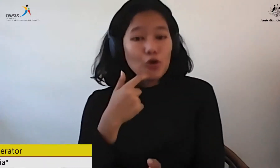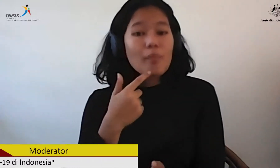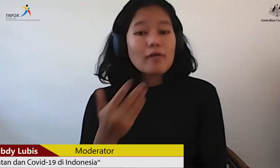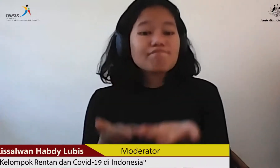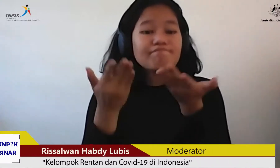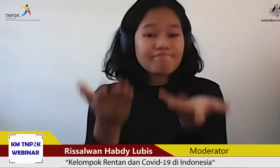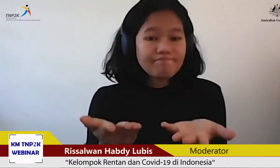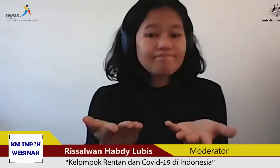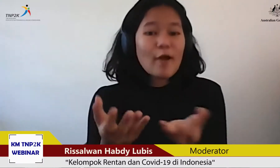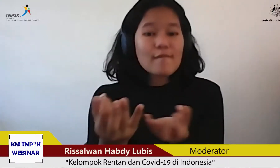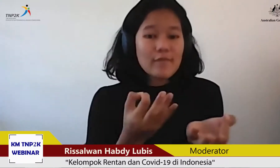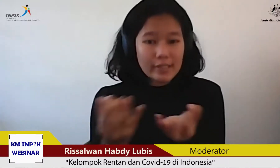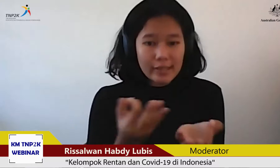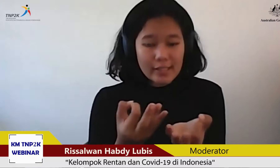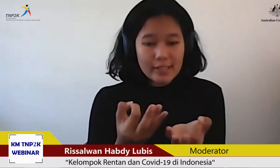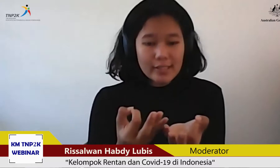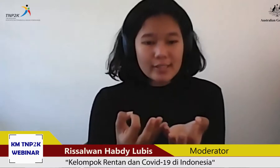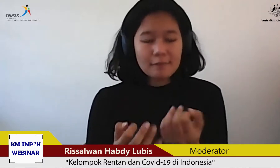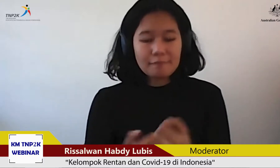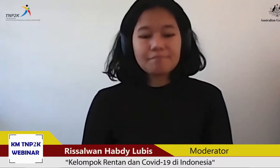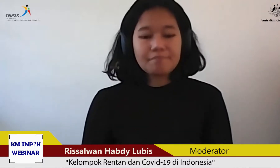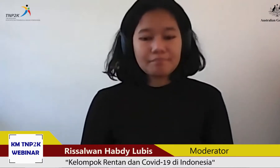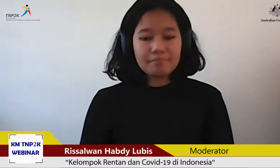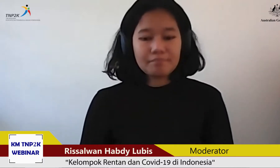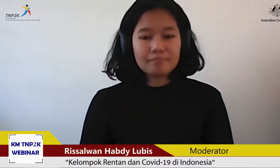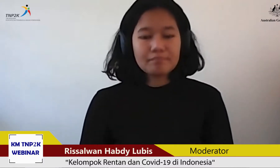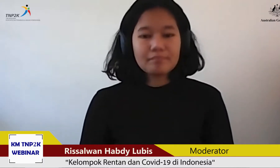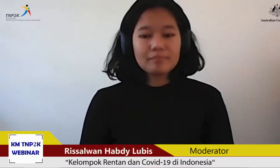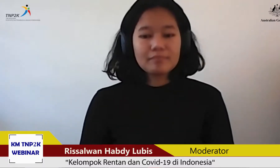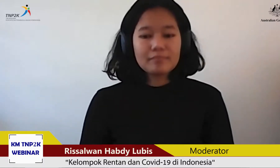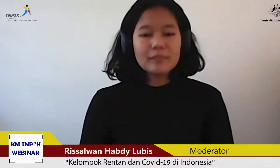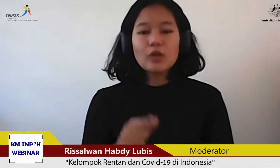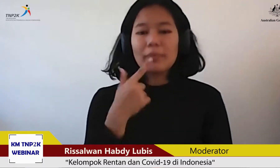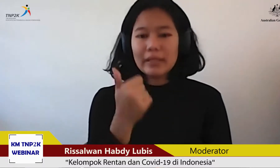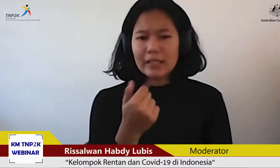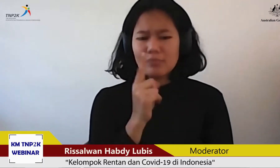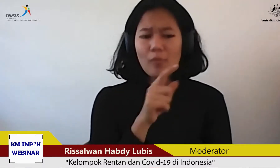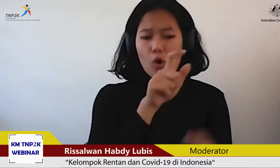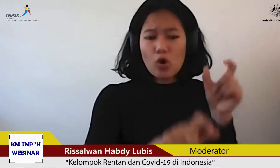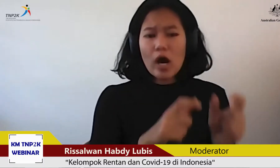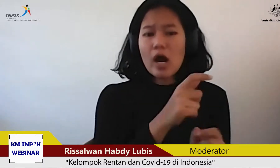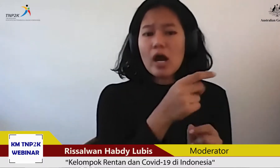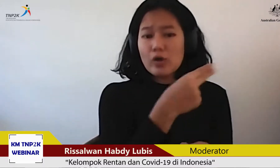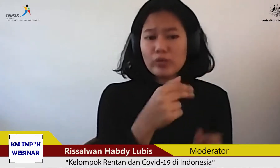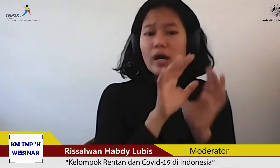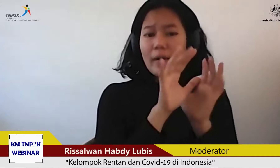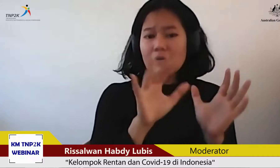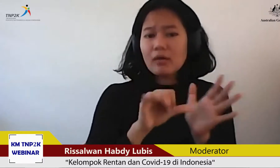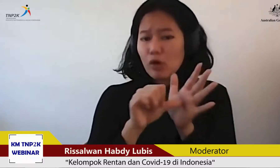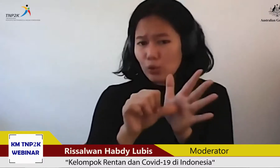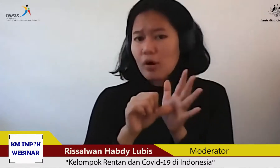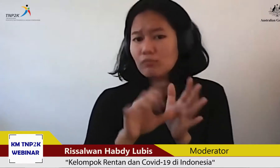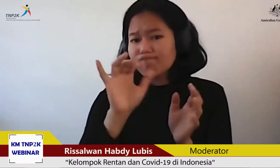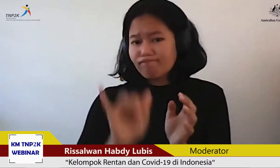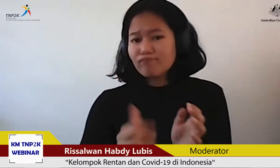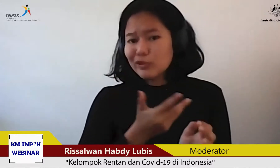mengkonsolidasikan dan memfasilitasi semangat itu, mungkin, ya, Mbak Diah, ya. Itu yang lebih penting, karena memang orang Indonesia pada umumnya suka saling membantu, saling